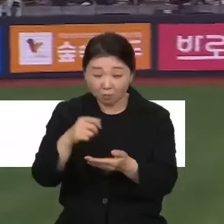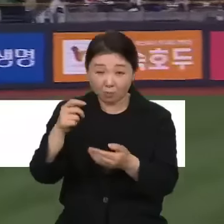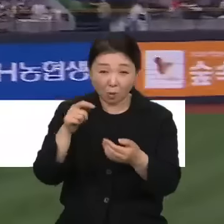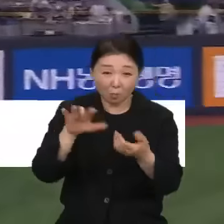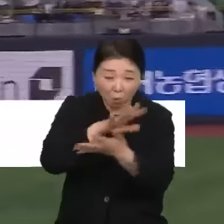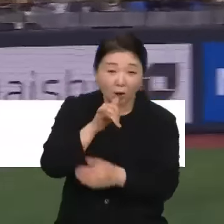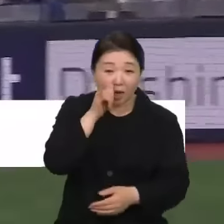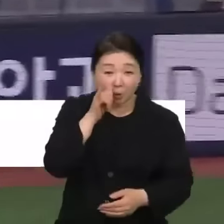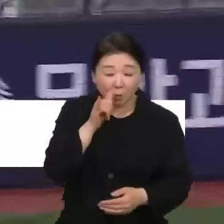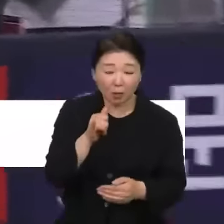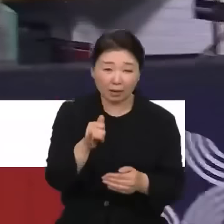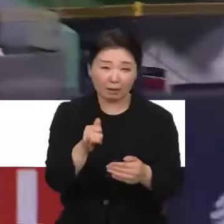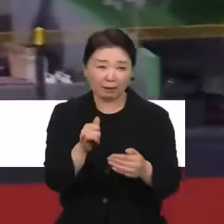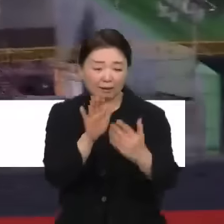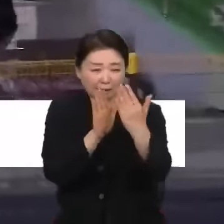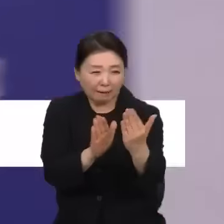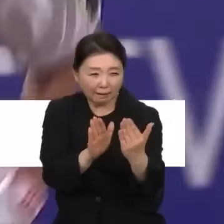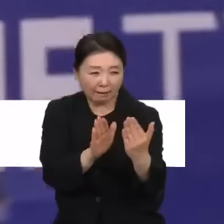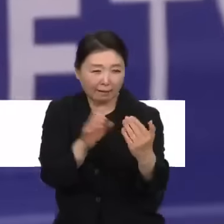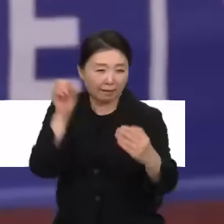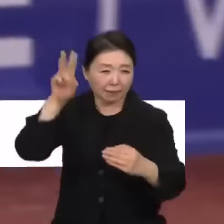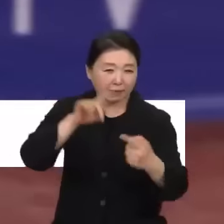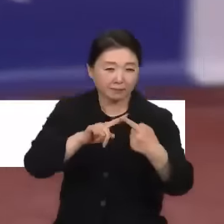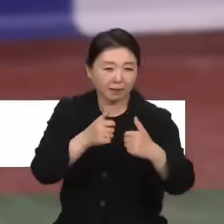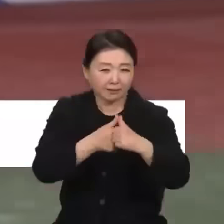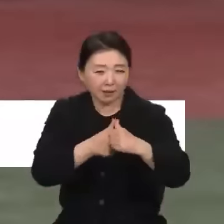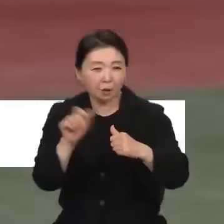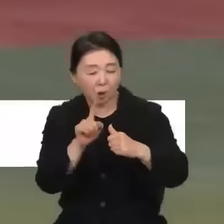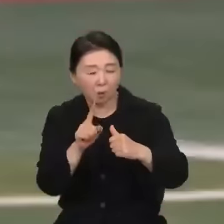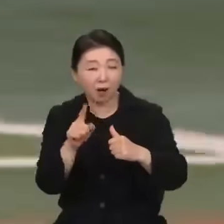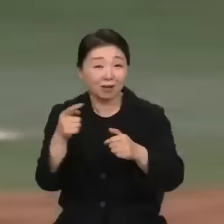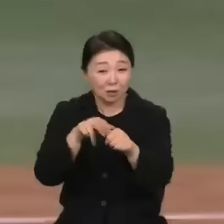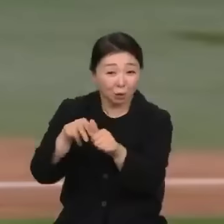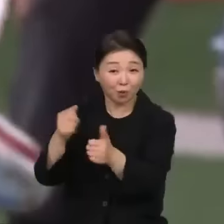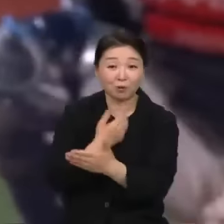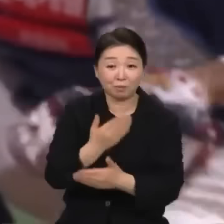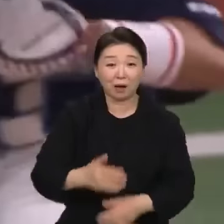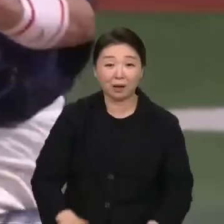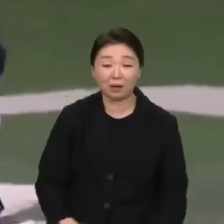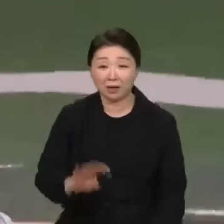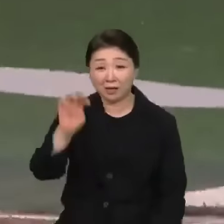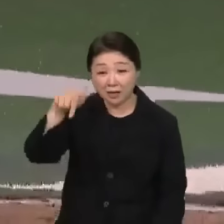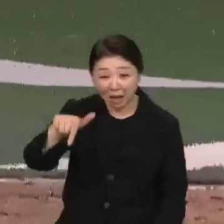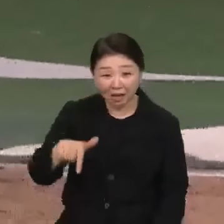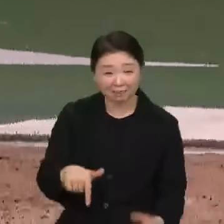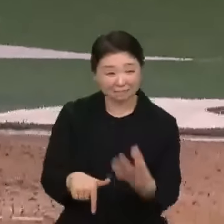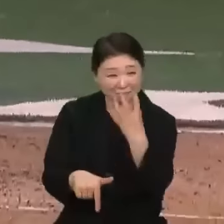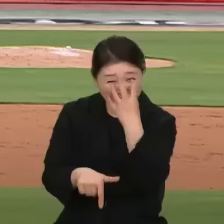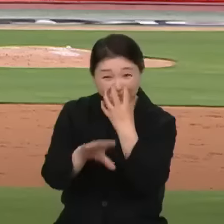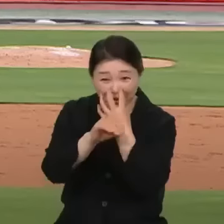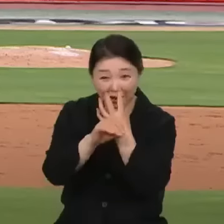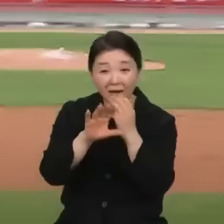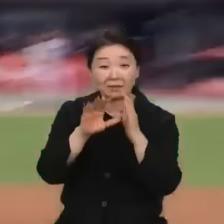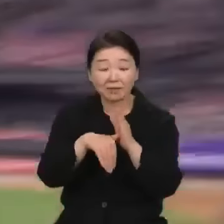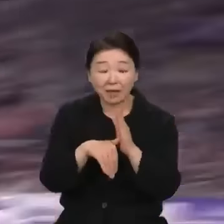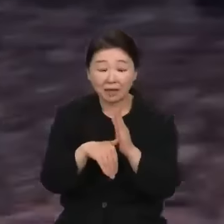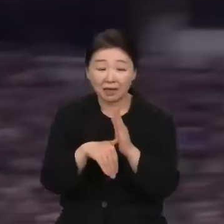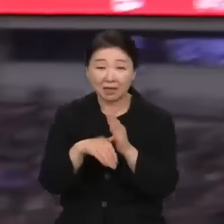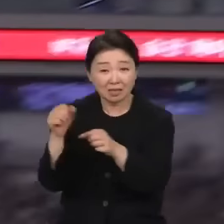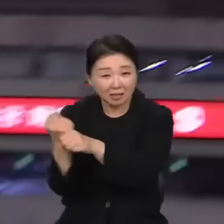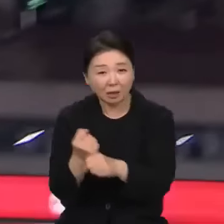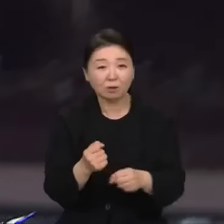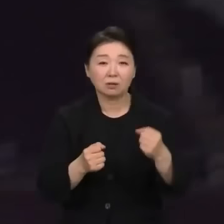투수와 수싸움을 어떻게 해야 할지 힌트를 얻을 수 있습니다. 실제로 강백호의 이번 시즌 타율은 3월까지 2할